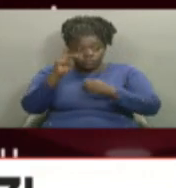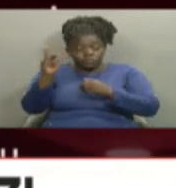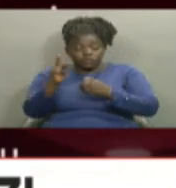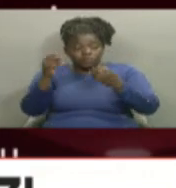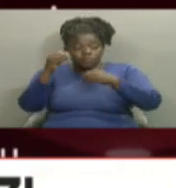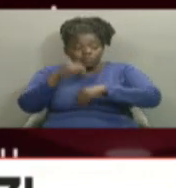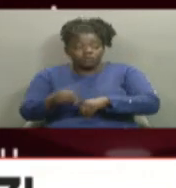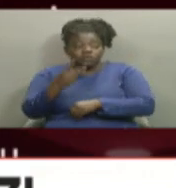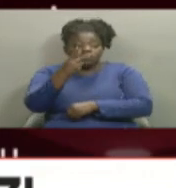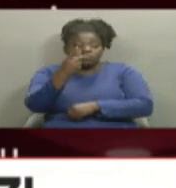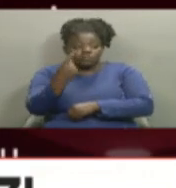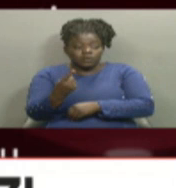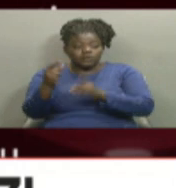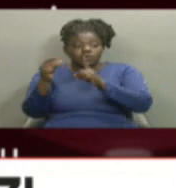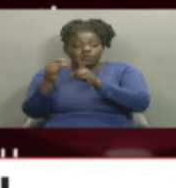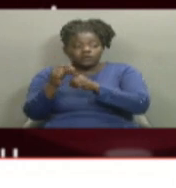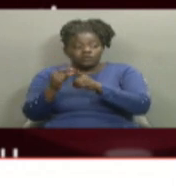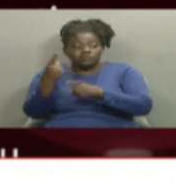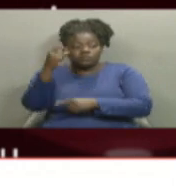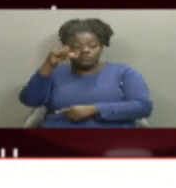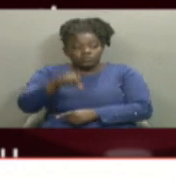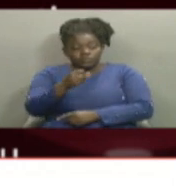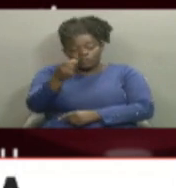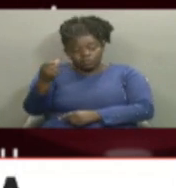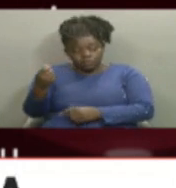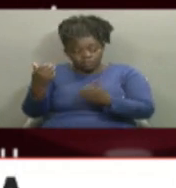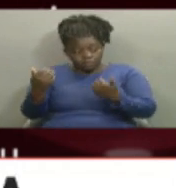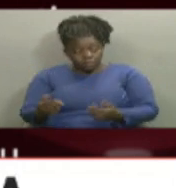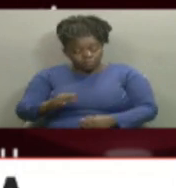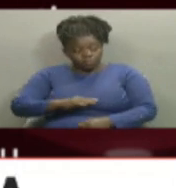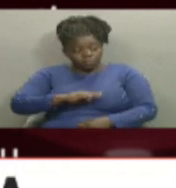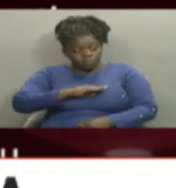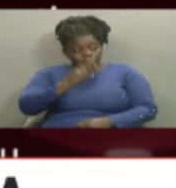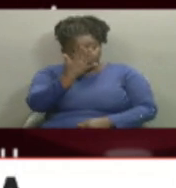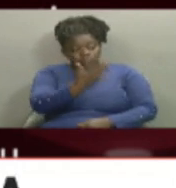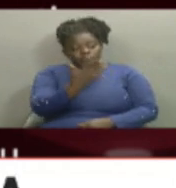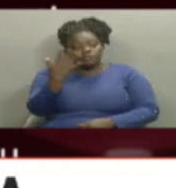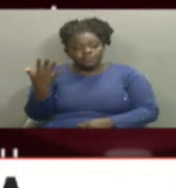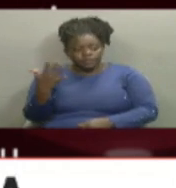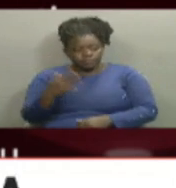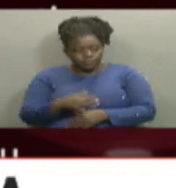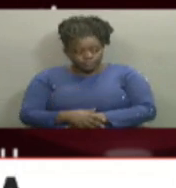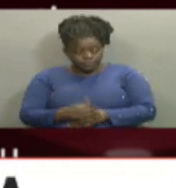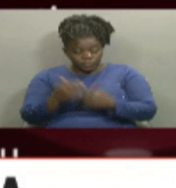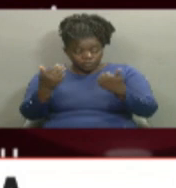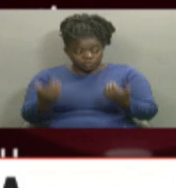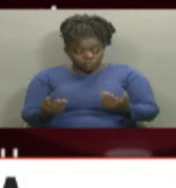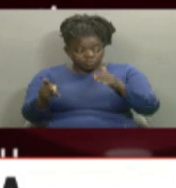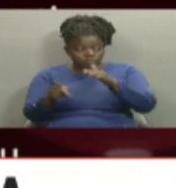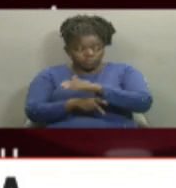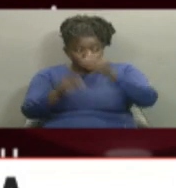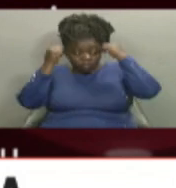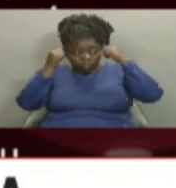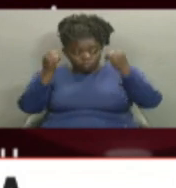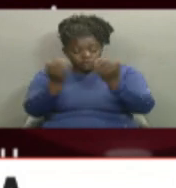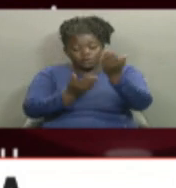bilimu mwemwezi kwa Desemba. Mulukuluwe na kaga mkaga mwisira chini wa miaka atano mwetano. Mwisira chini achali mwika wa President chifucha